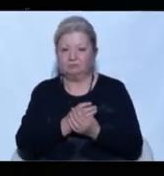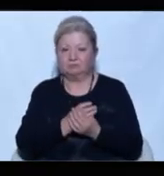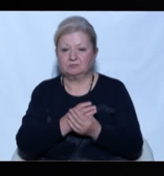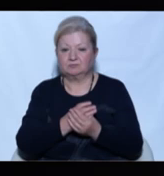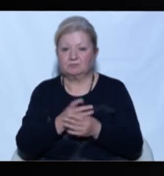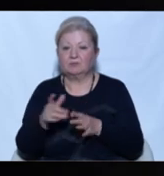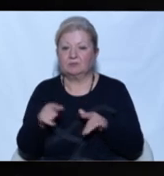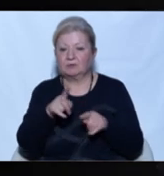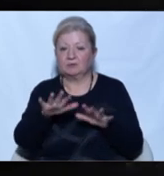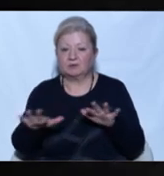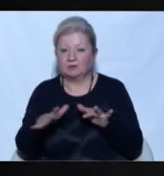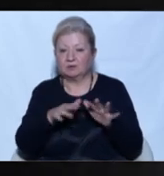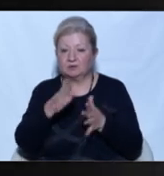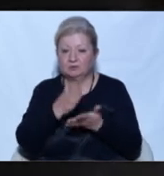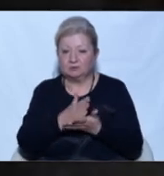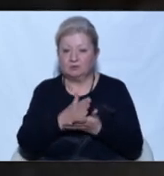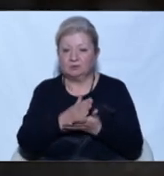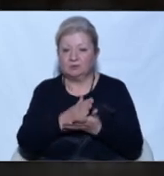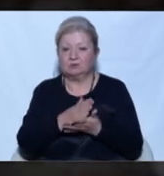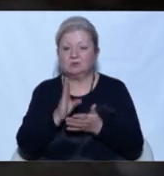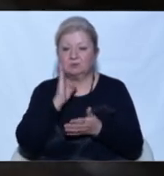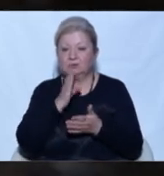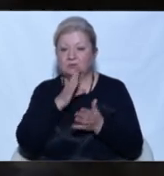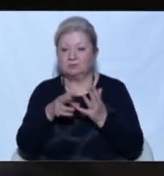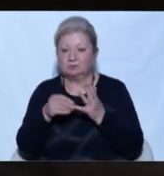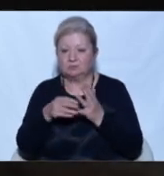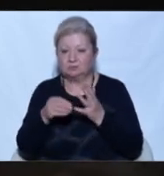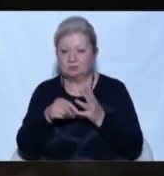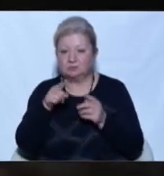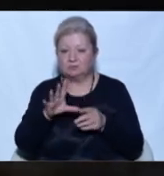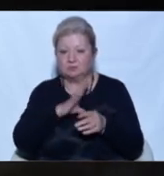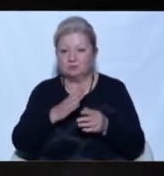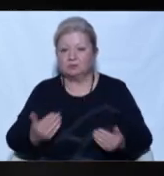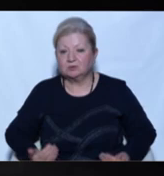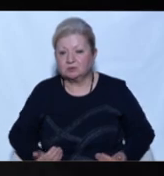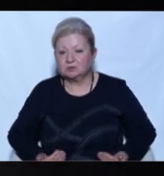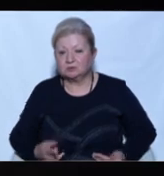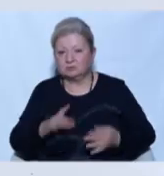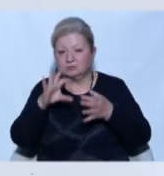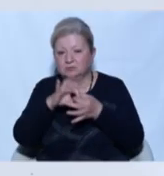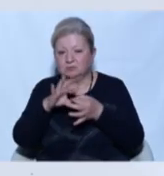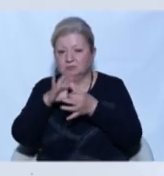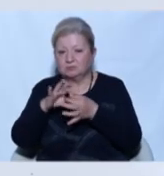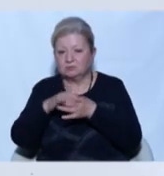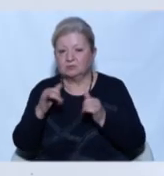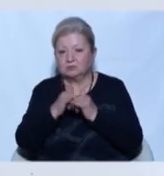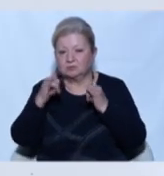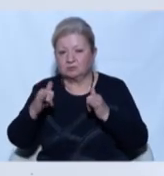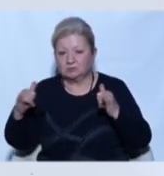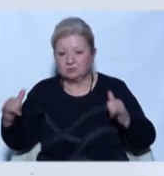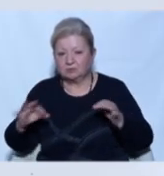Ტექტონიკური მოძრაობა ეს იყო დედამიწისთვის სასიცოცხლო ფაზების განვითარების